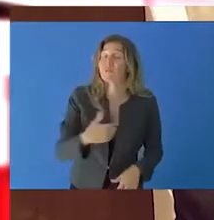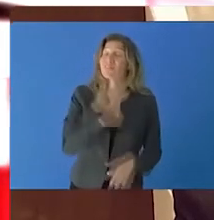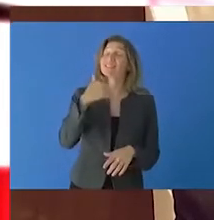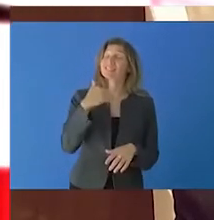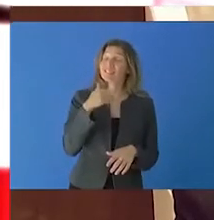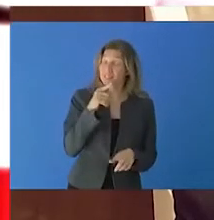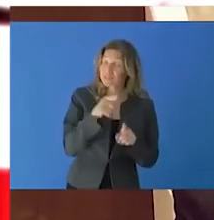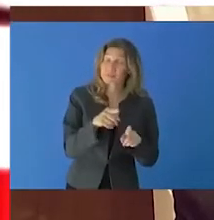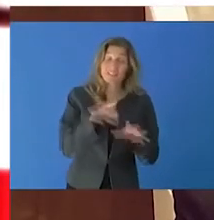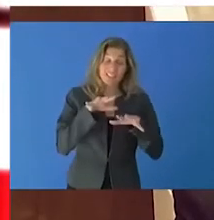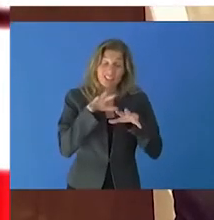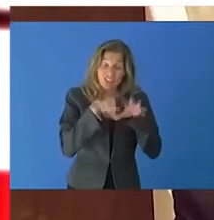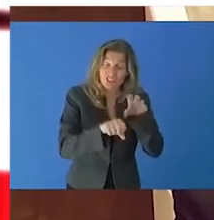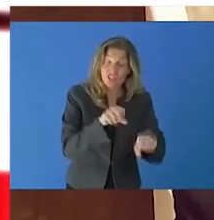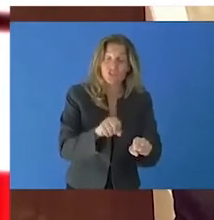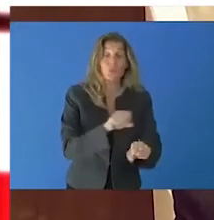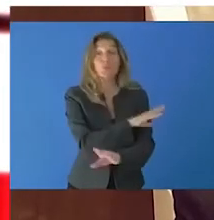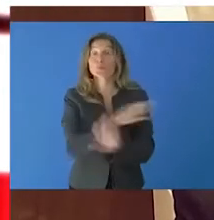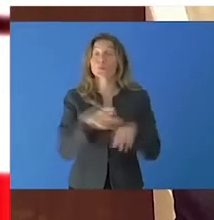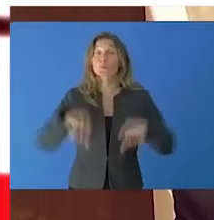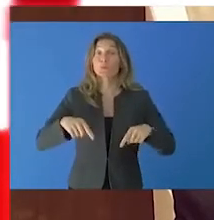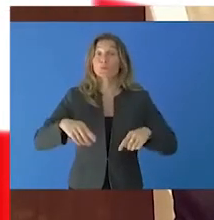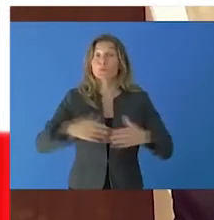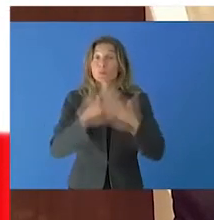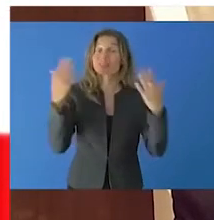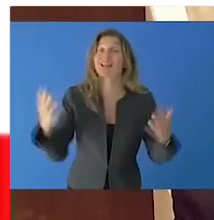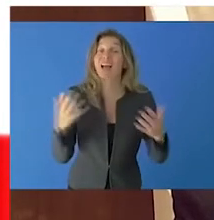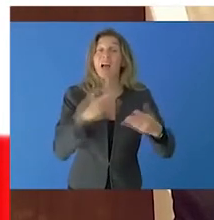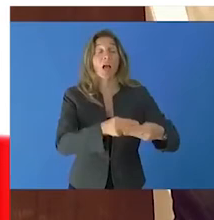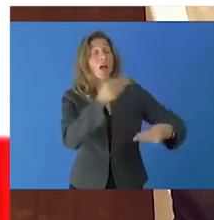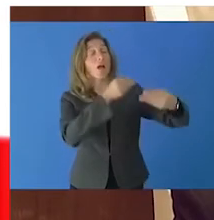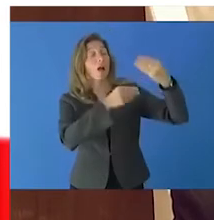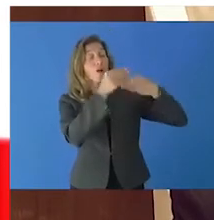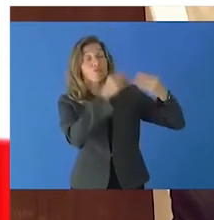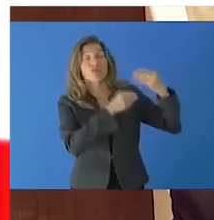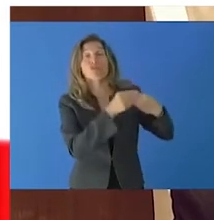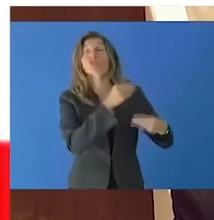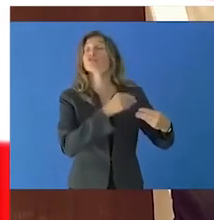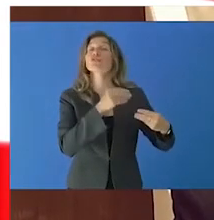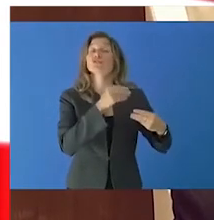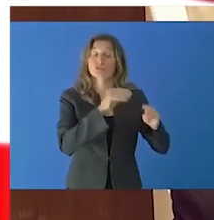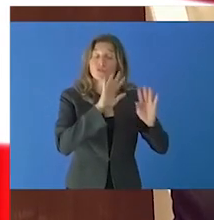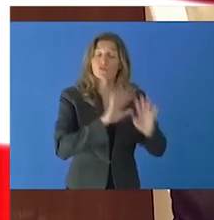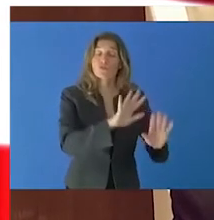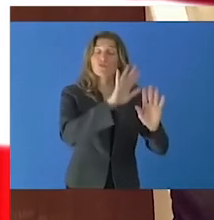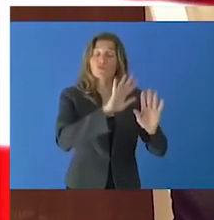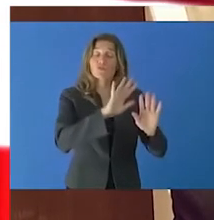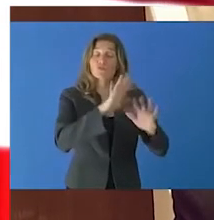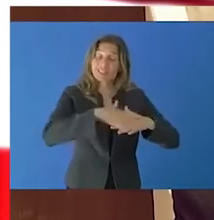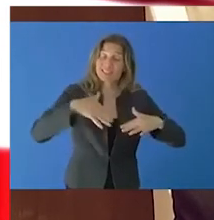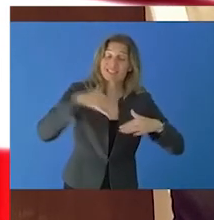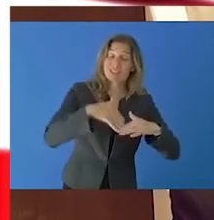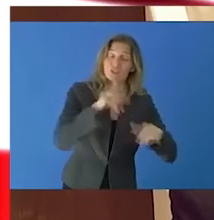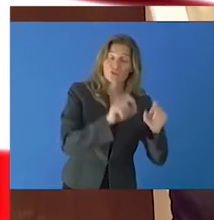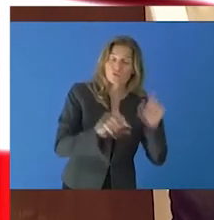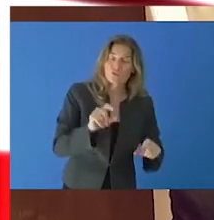ici j'en veux également pour preuve le traité de sèvres ratifié par certains états voire même appliqué pour d'autres sans pour